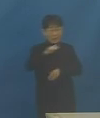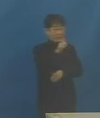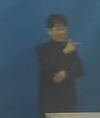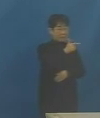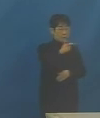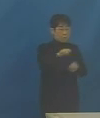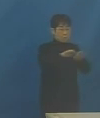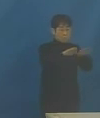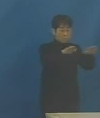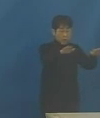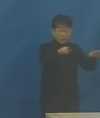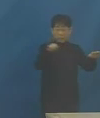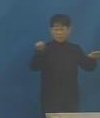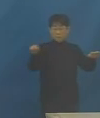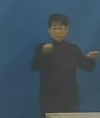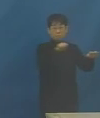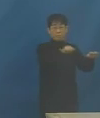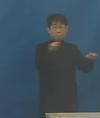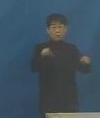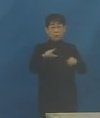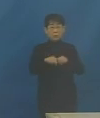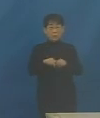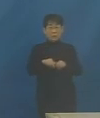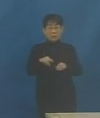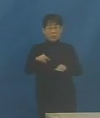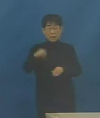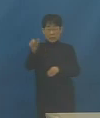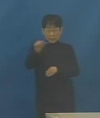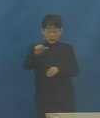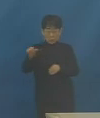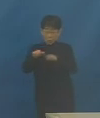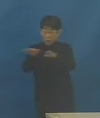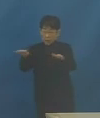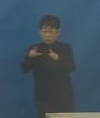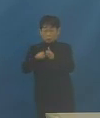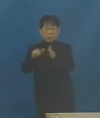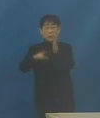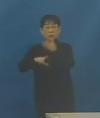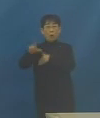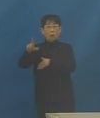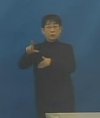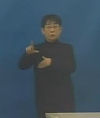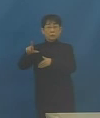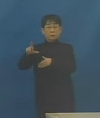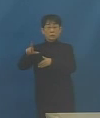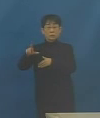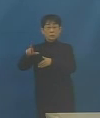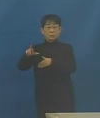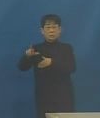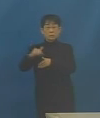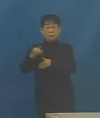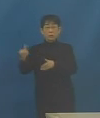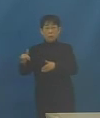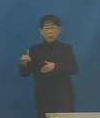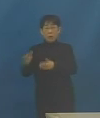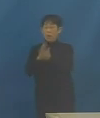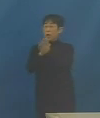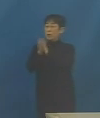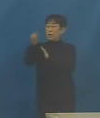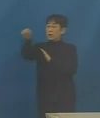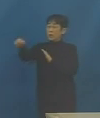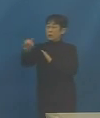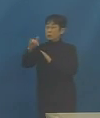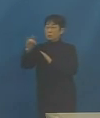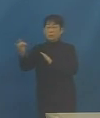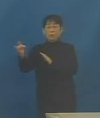本家の場合あの第5波当初東部であのこれ全く県外の方があの本県の施設に入ら